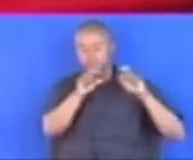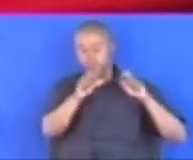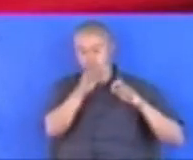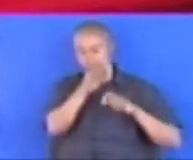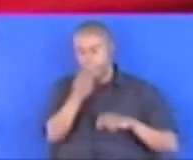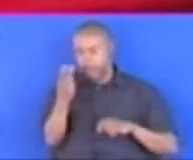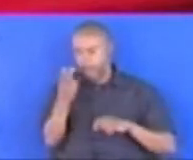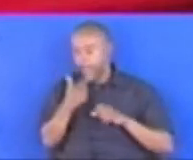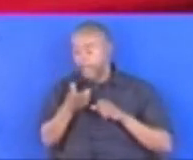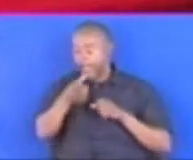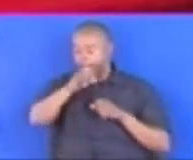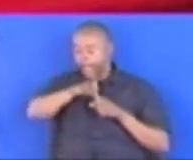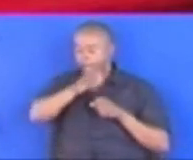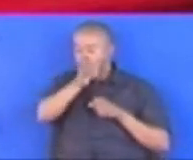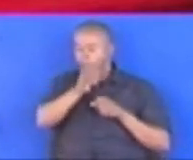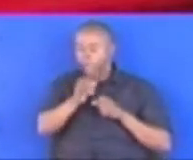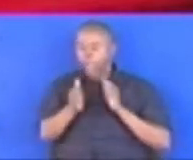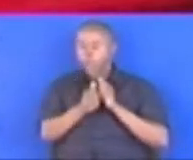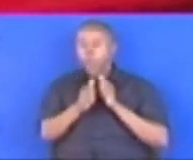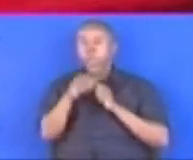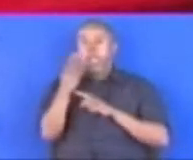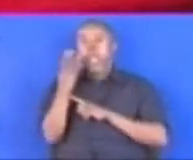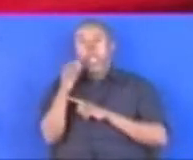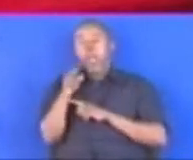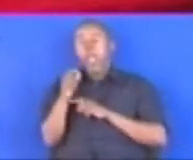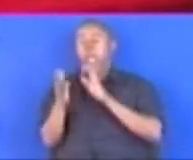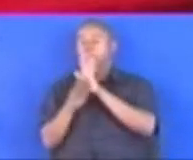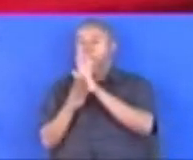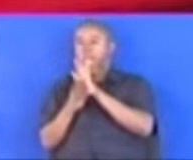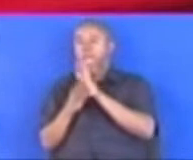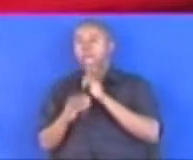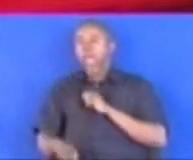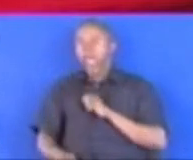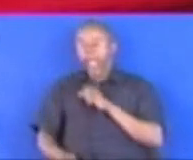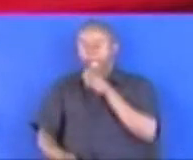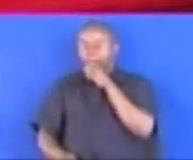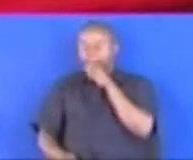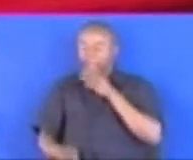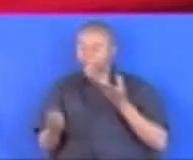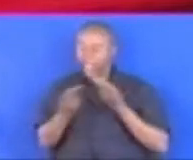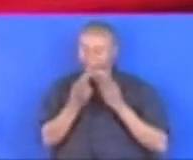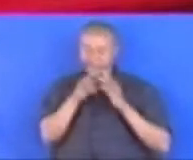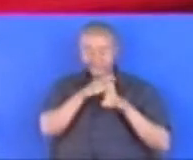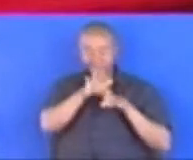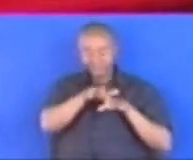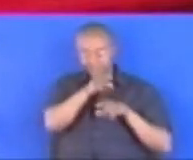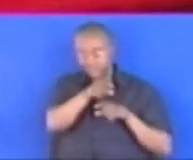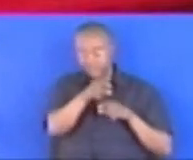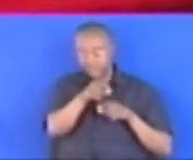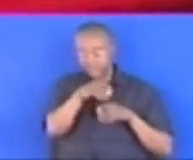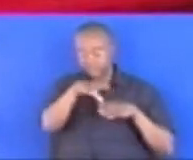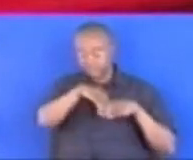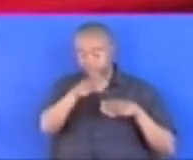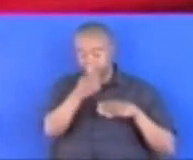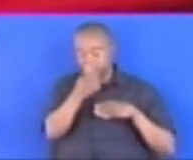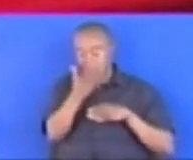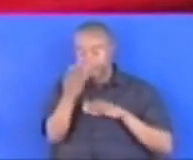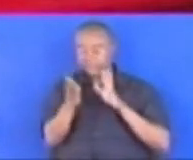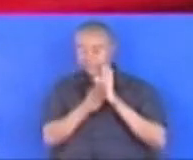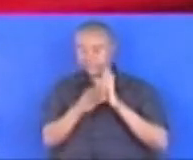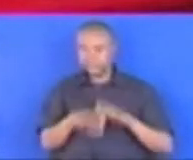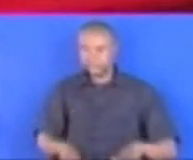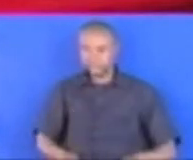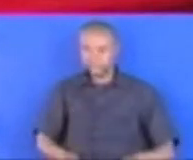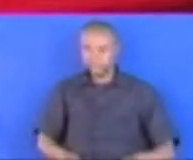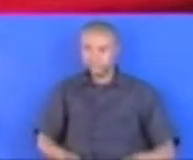52 imeongezeka kwa 14.9% kama inavyoonekana kwenye kielelezo tulichokitoa cha namba 9. Vile vile,